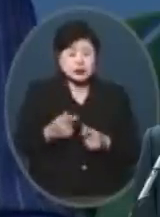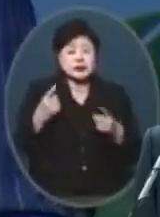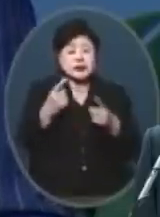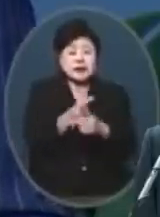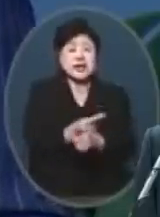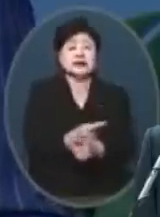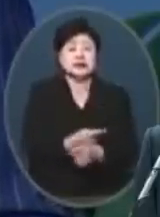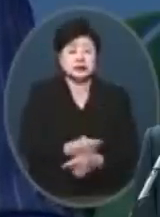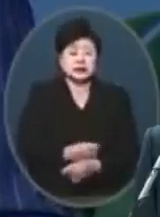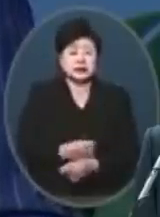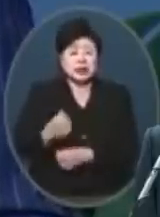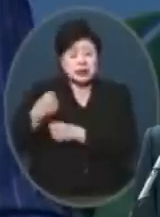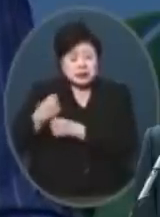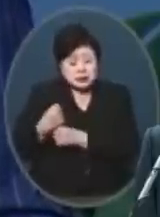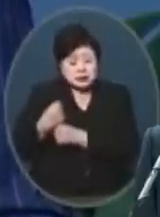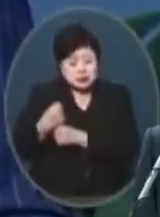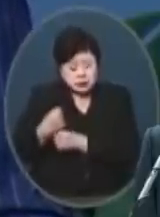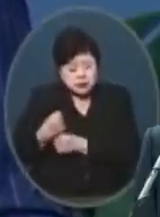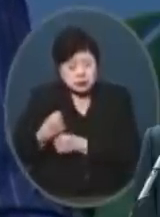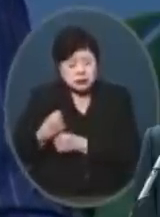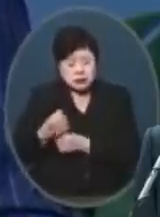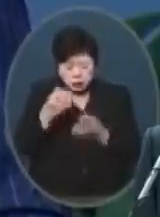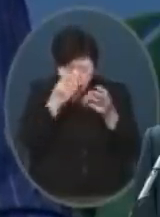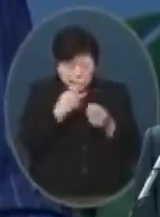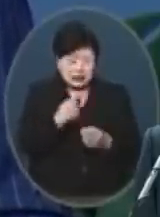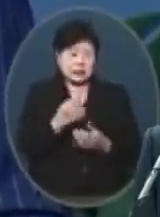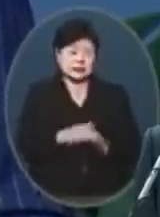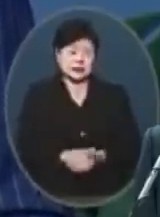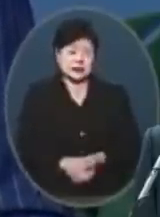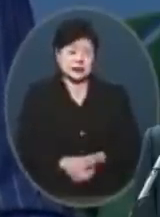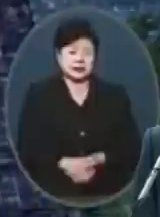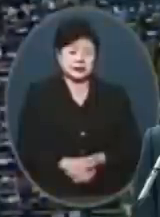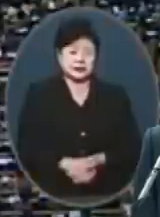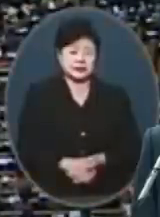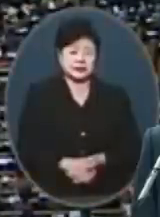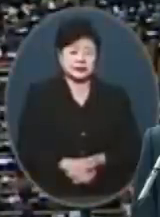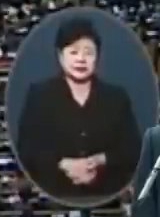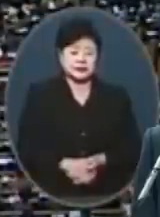다 책임지고 고난을 당한 것입니다.